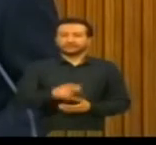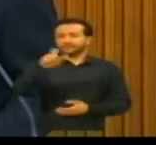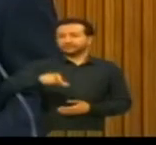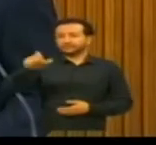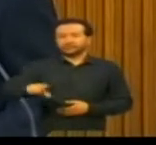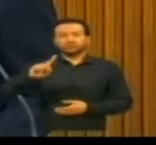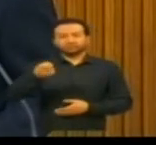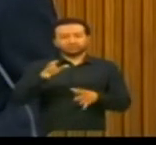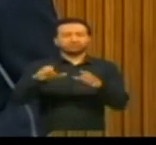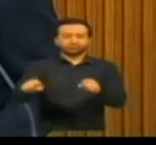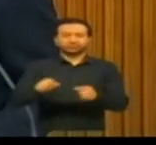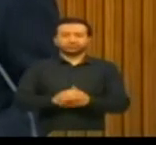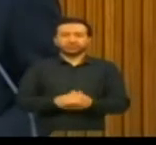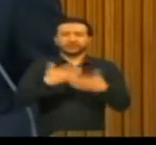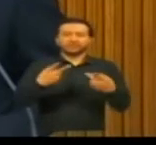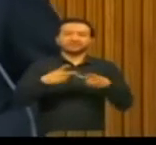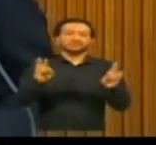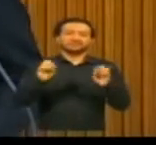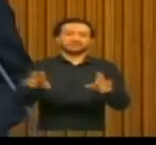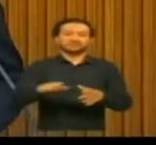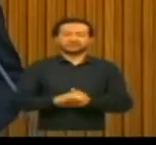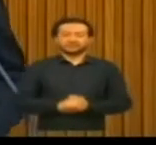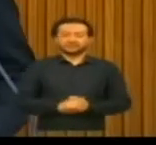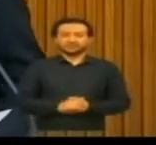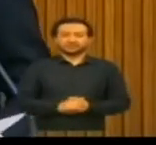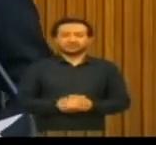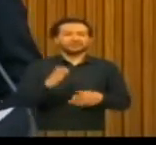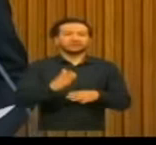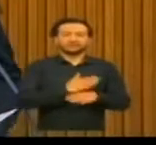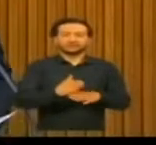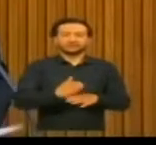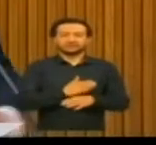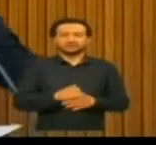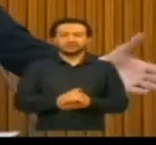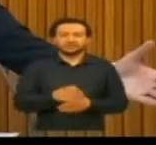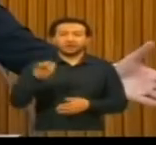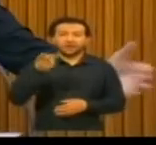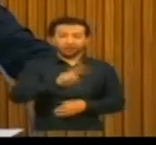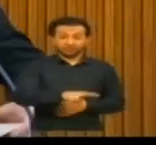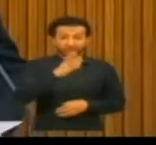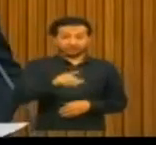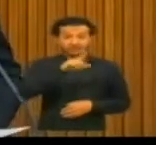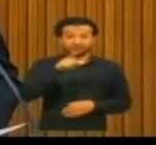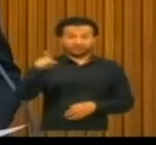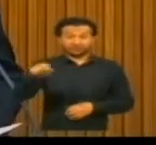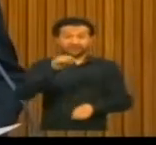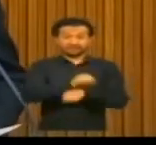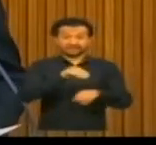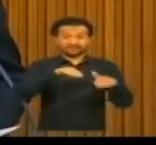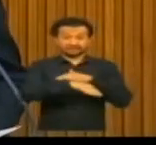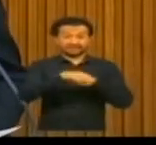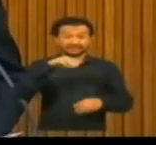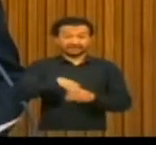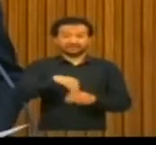bulundu. Ama serbest bırakıldı. Niçin? Ölmesi mi gerekiyordu onların tutuklanması